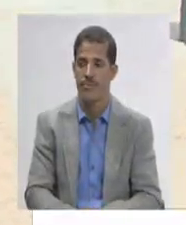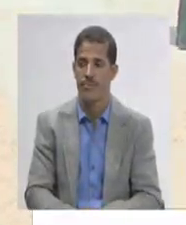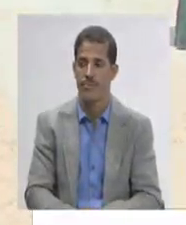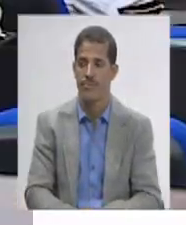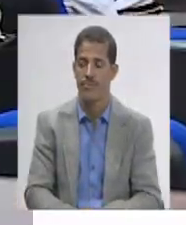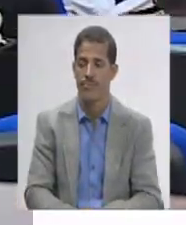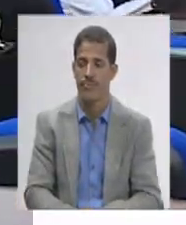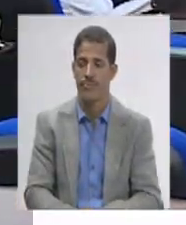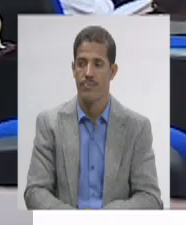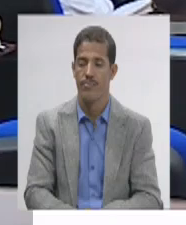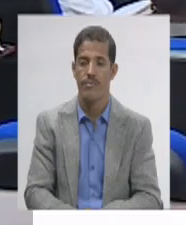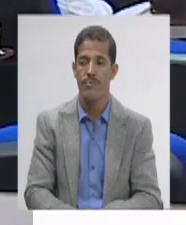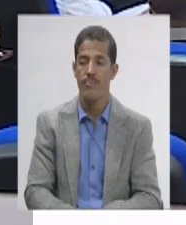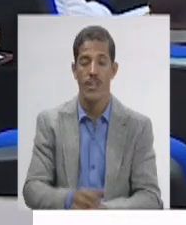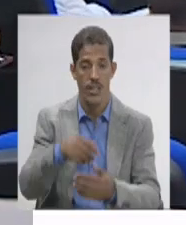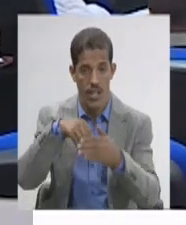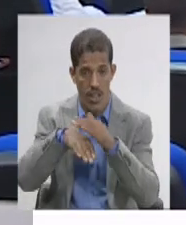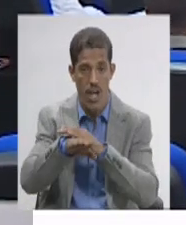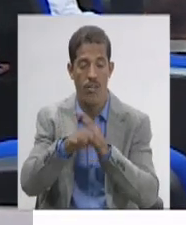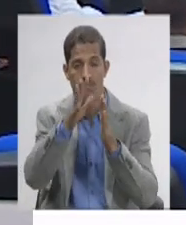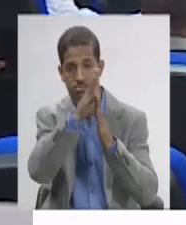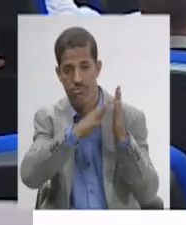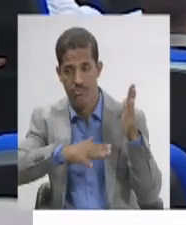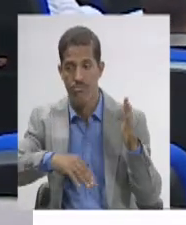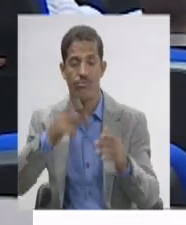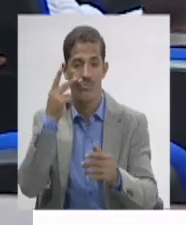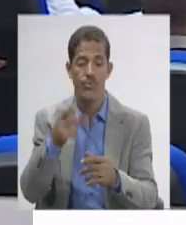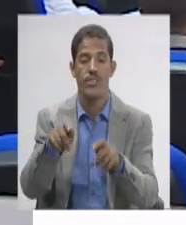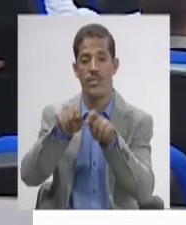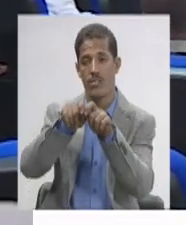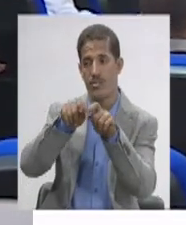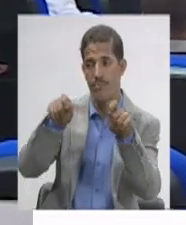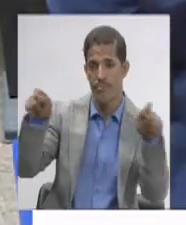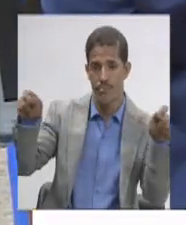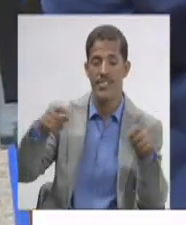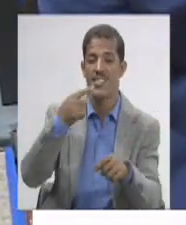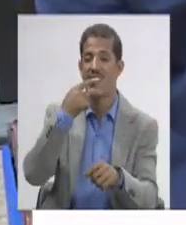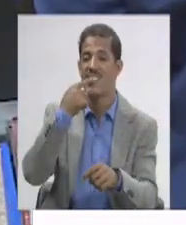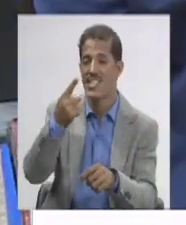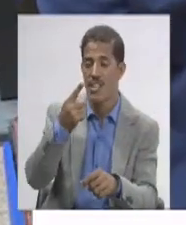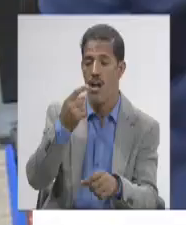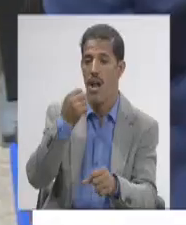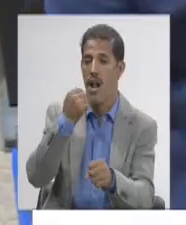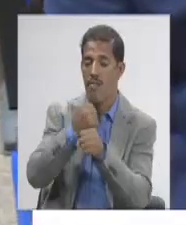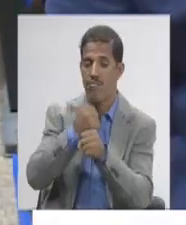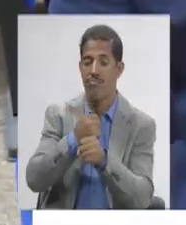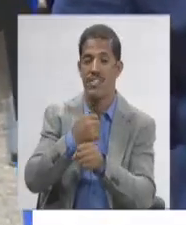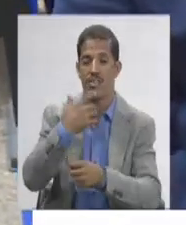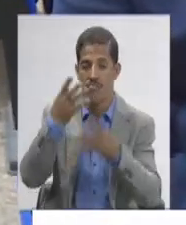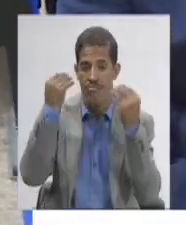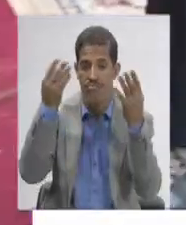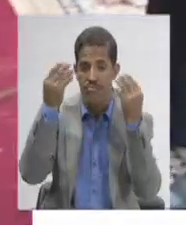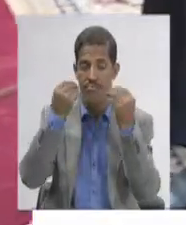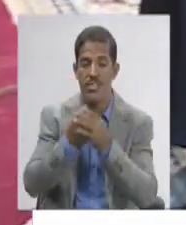والشعب داخل المدرج الكبير ويح ستار عن ثمره عام دراسي حصل فيه 87